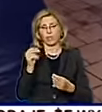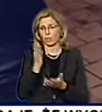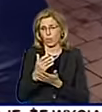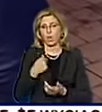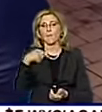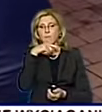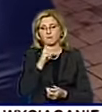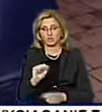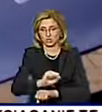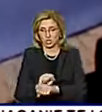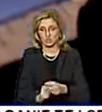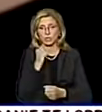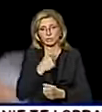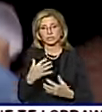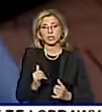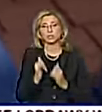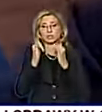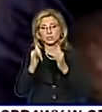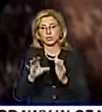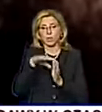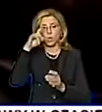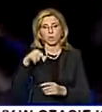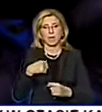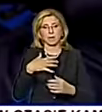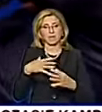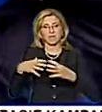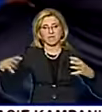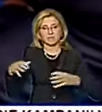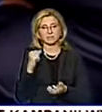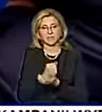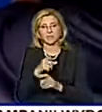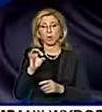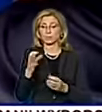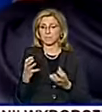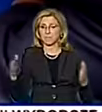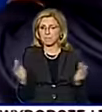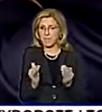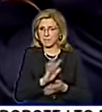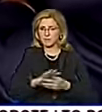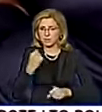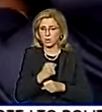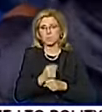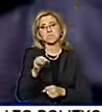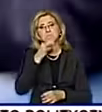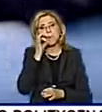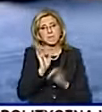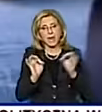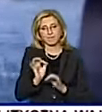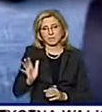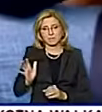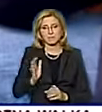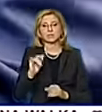wyczyścić buty. Jego plan służenia łodzianom ma znacznie szerszy zakres. To po pierwsze zmniejszenie bezrobocia, po drugie poprawa bezpieczeństwa, po